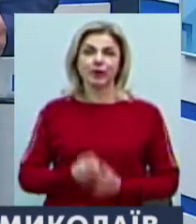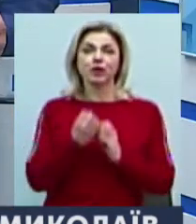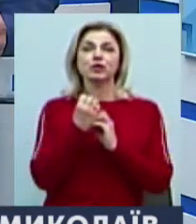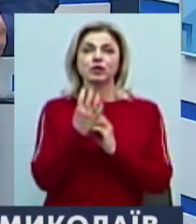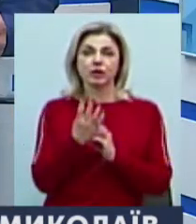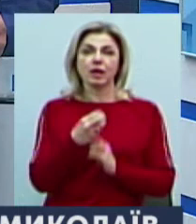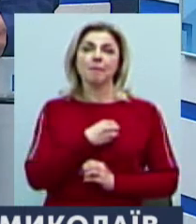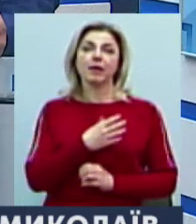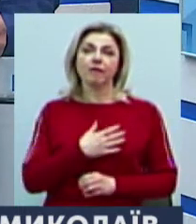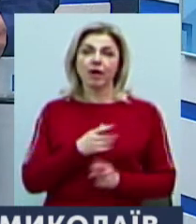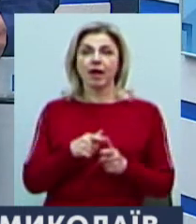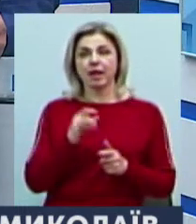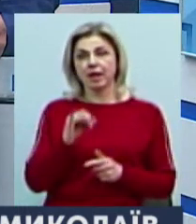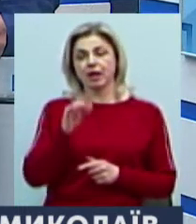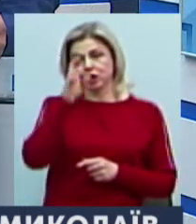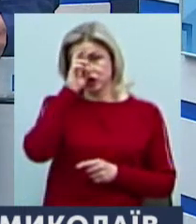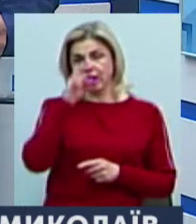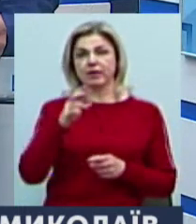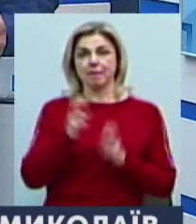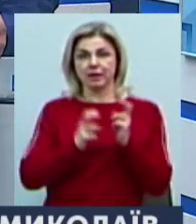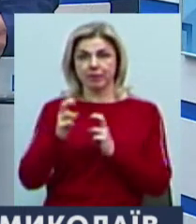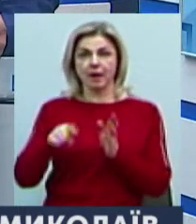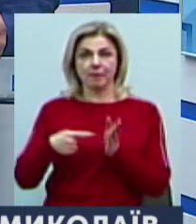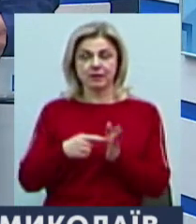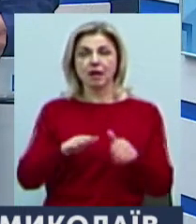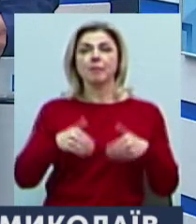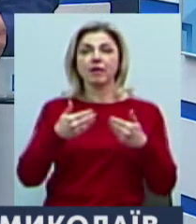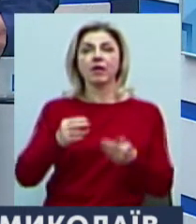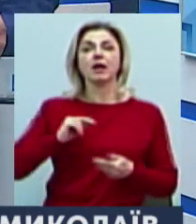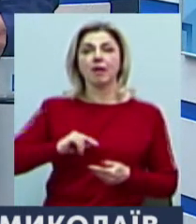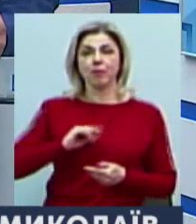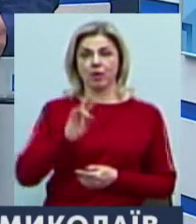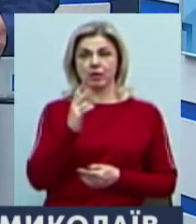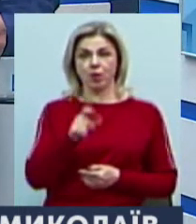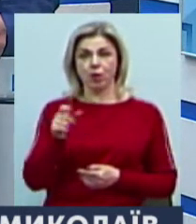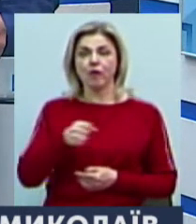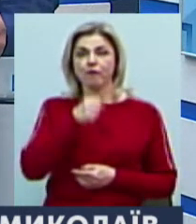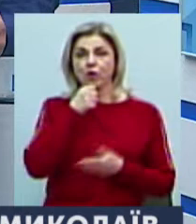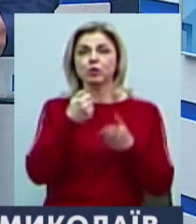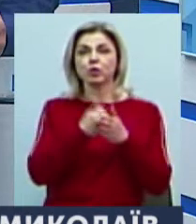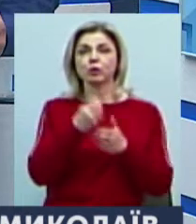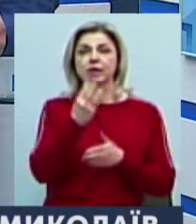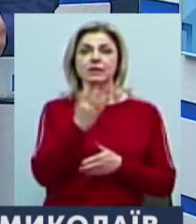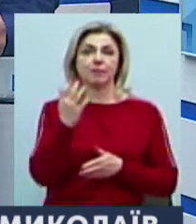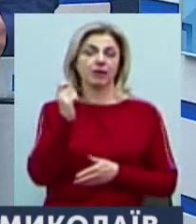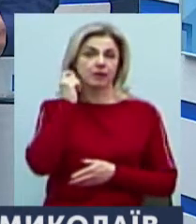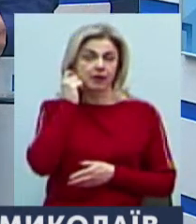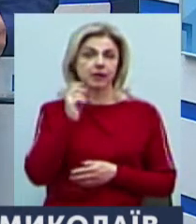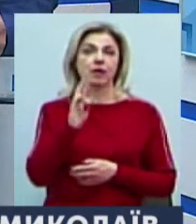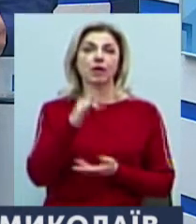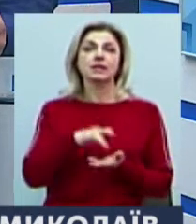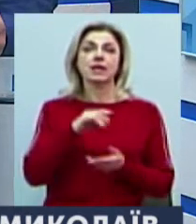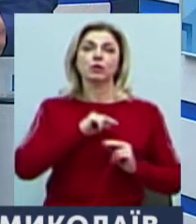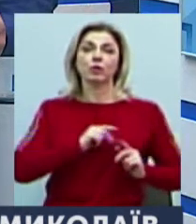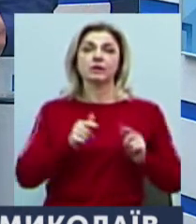14 приватних та державних підприємств міста пропонували роботу миколаївцям віком до 35 років. У Миколаївському міському центрі зайнятості